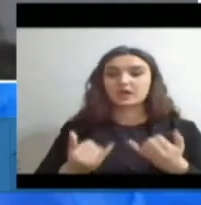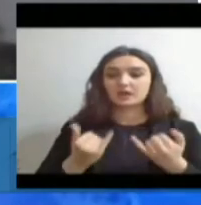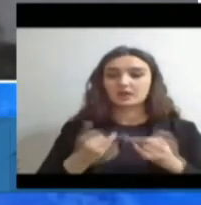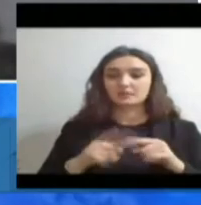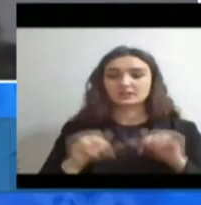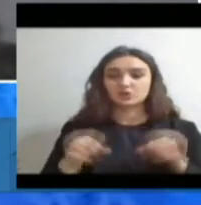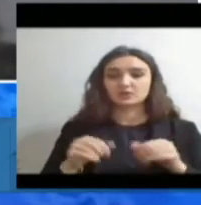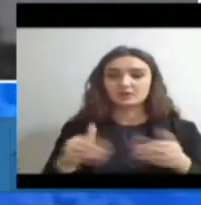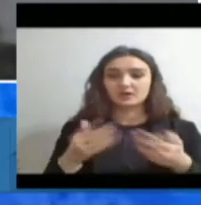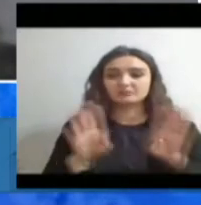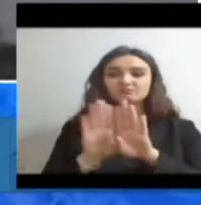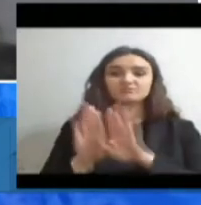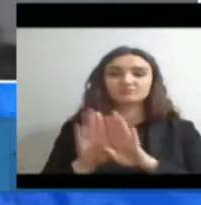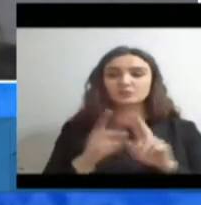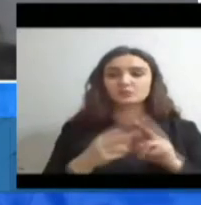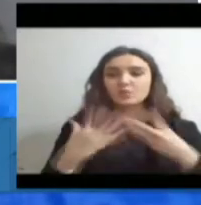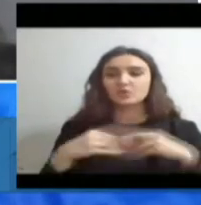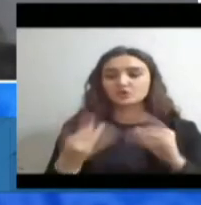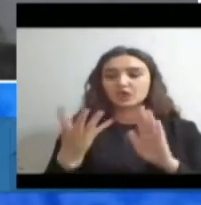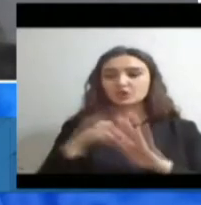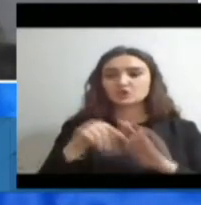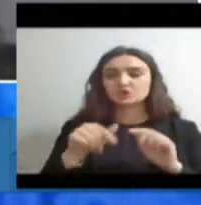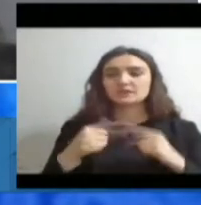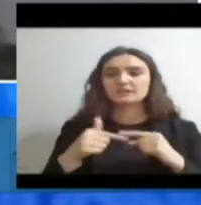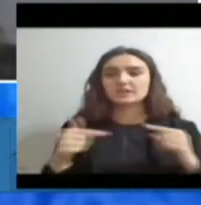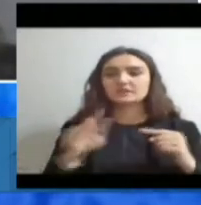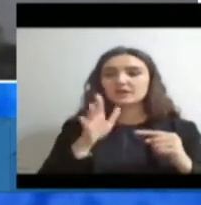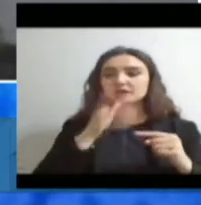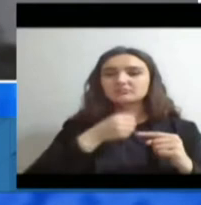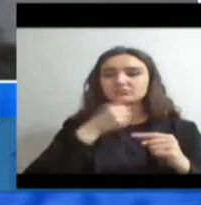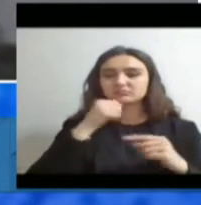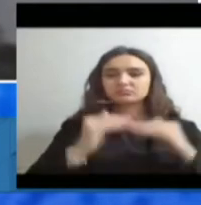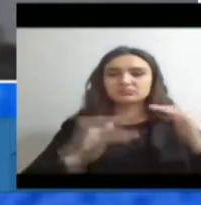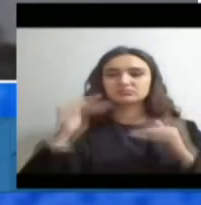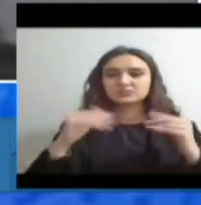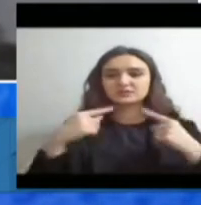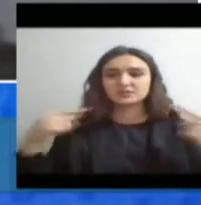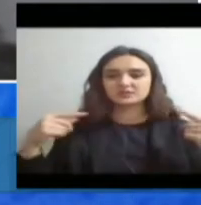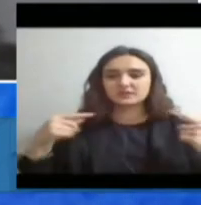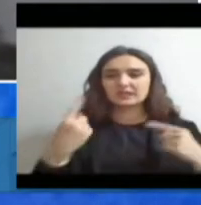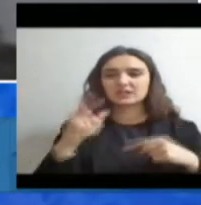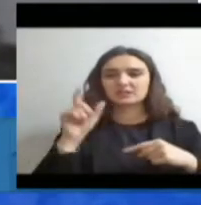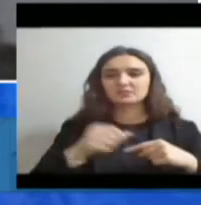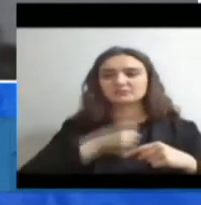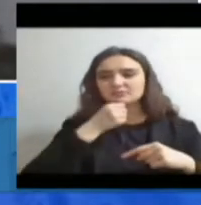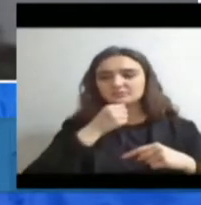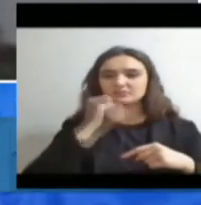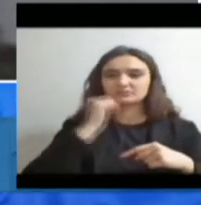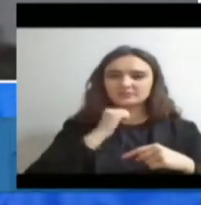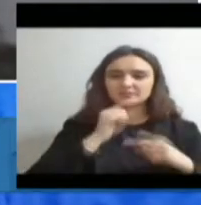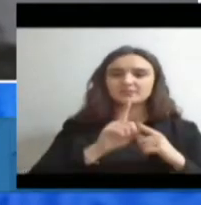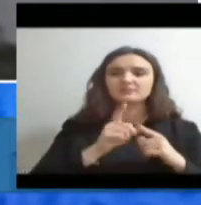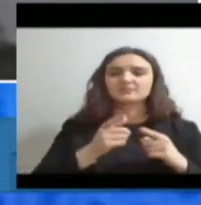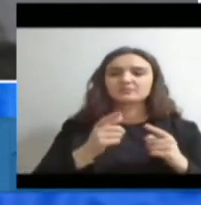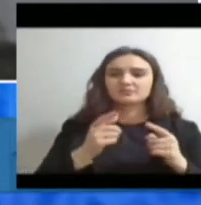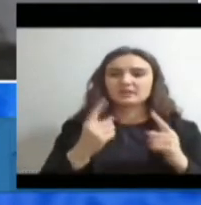არის, ოჯახის პირობებში სხვადასხვა თაობის ადამიანი, არა ერთი ადამიანი არის პრაქტიკულად ერთ